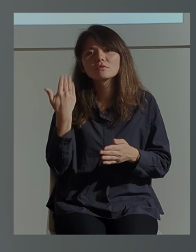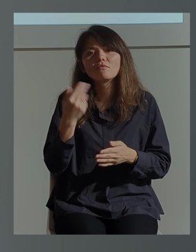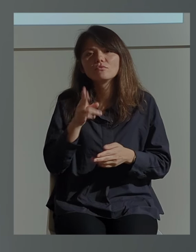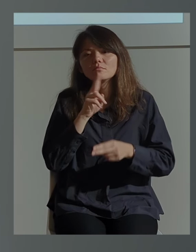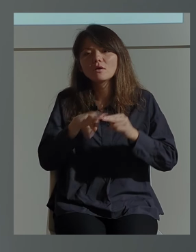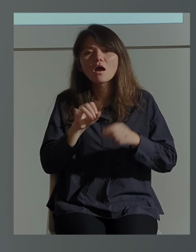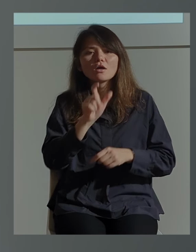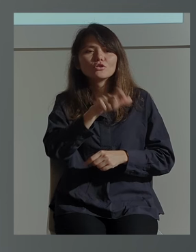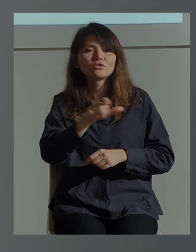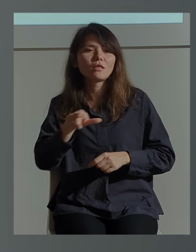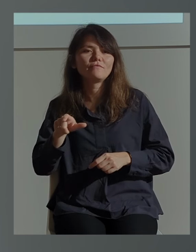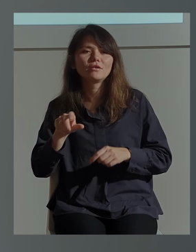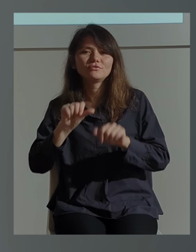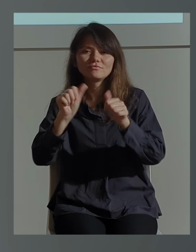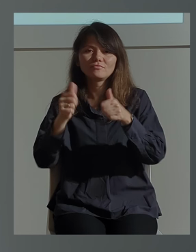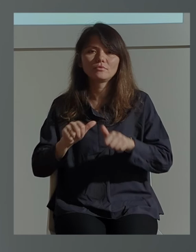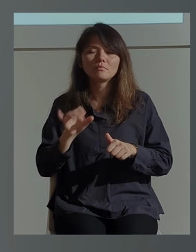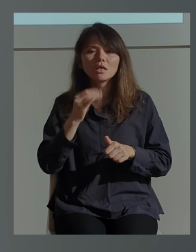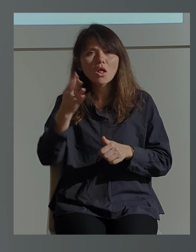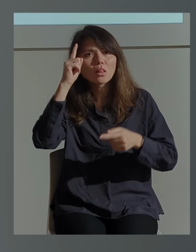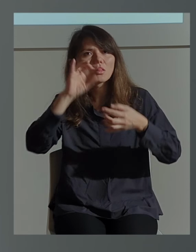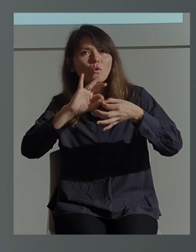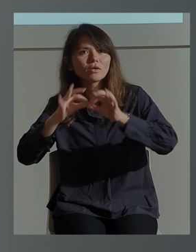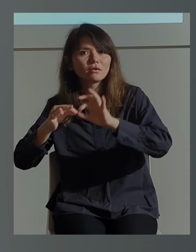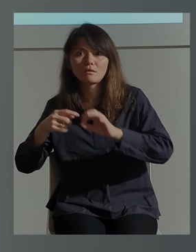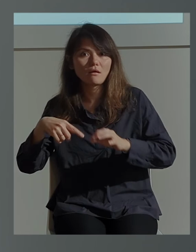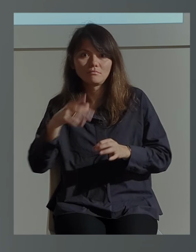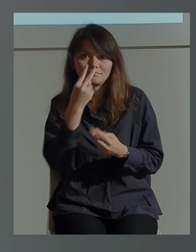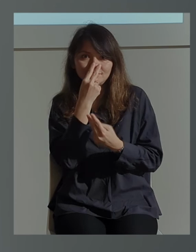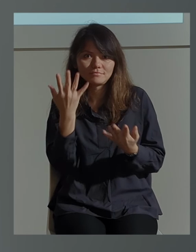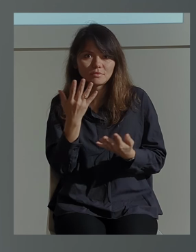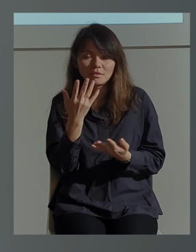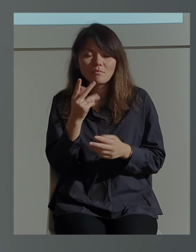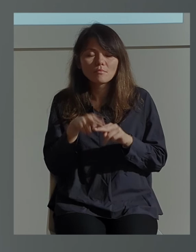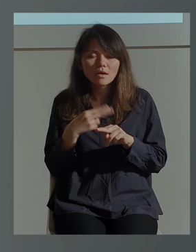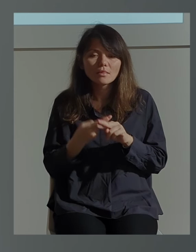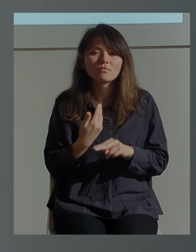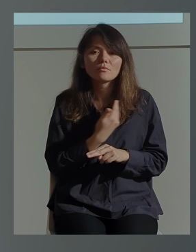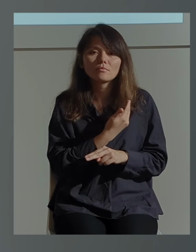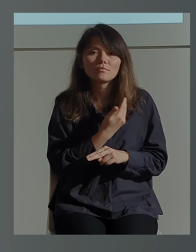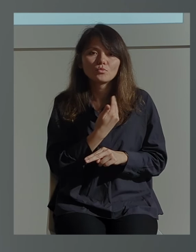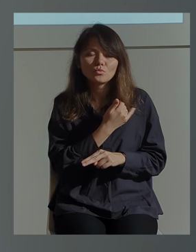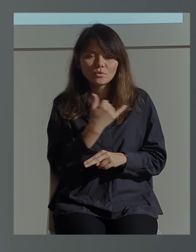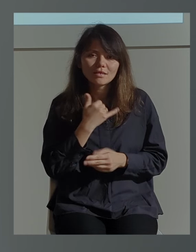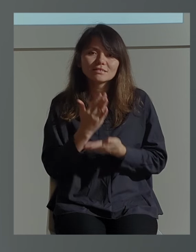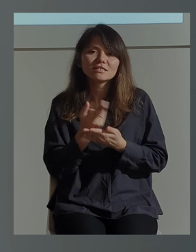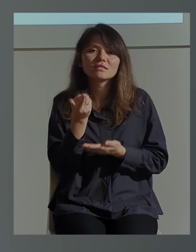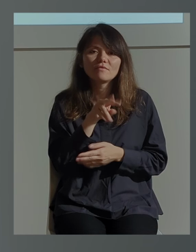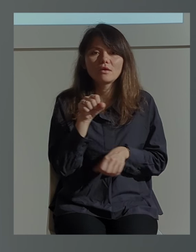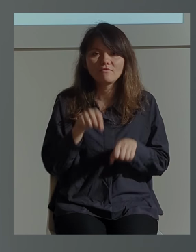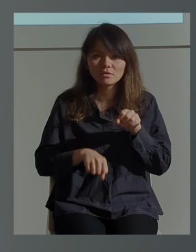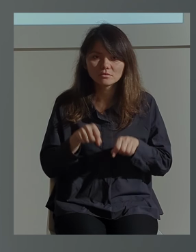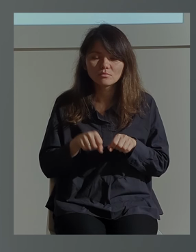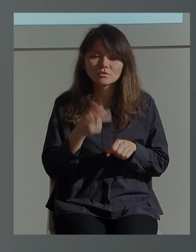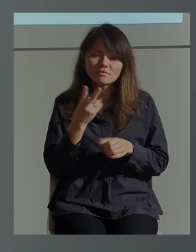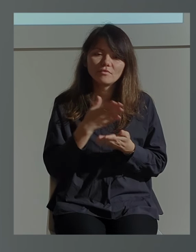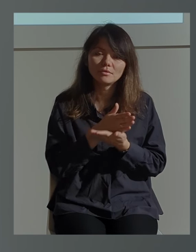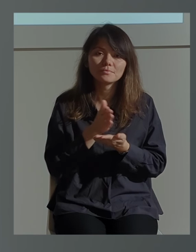черты её логика сокрыта от наших глаз и поэтому у нас в общем-то две возможности две